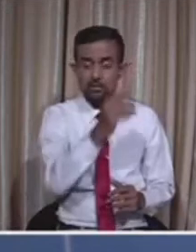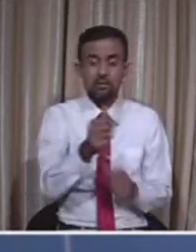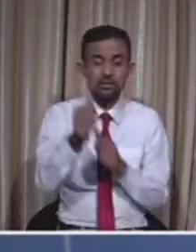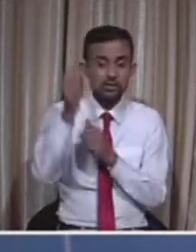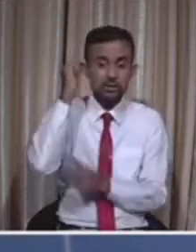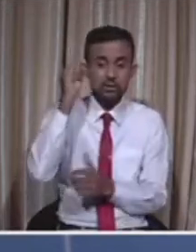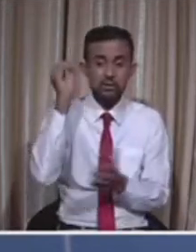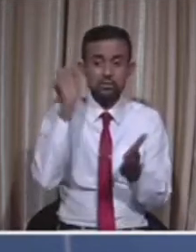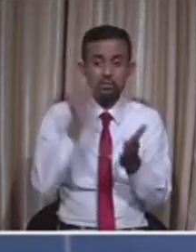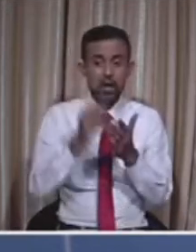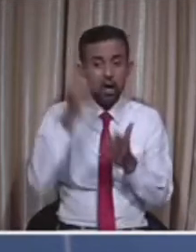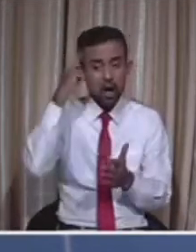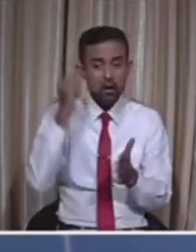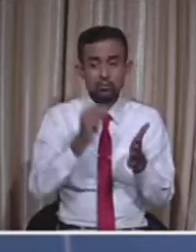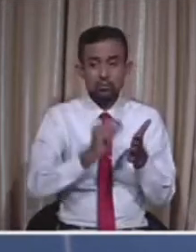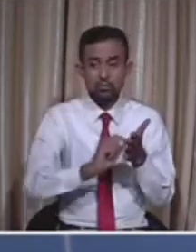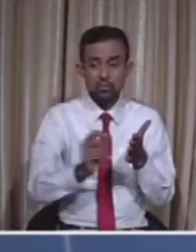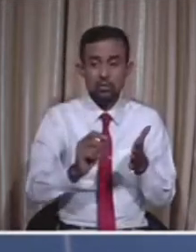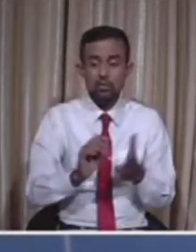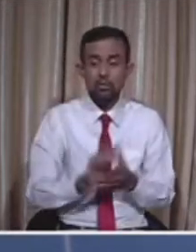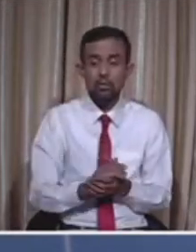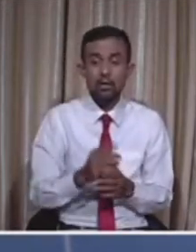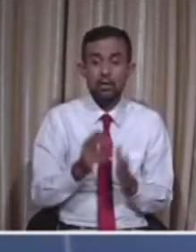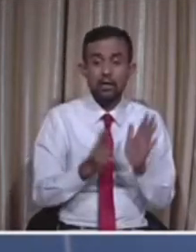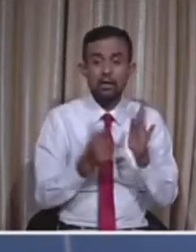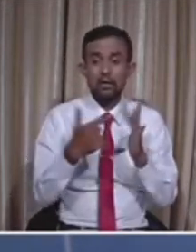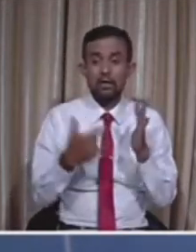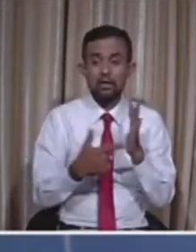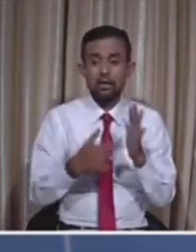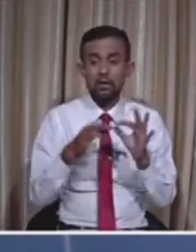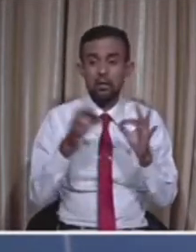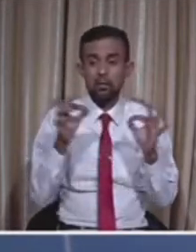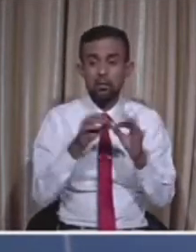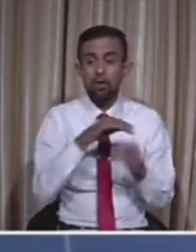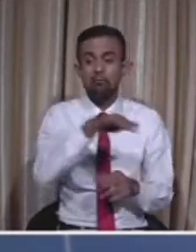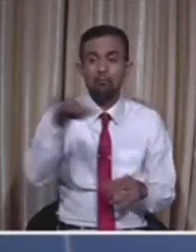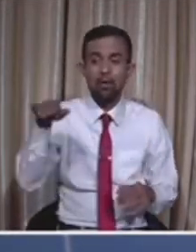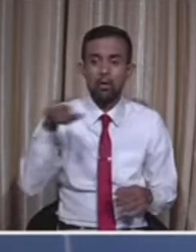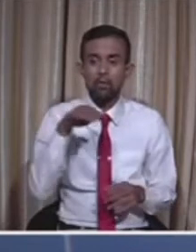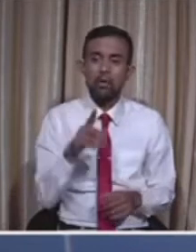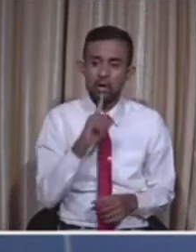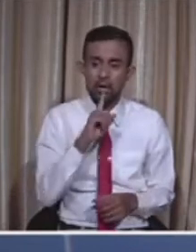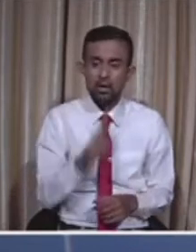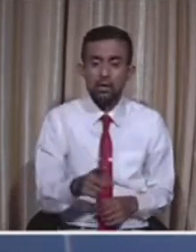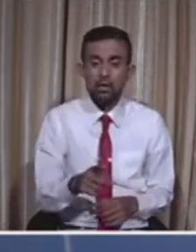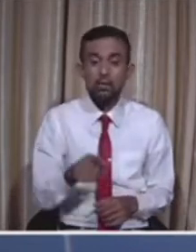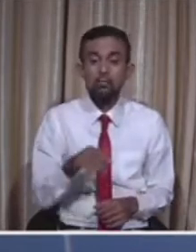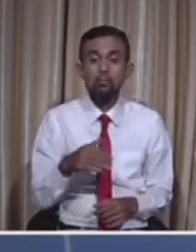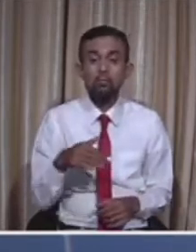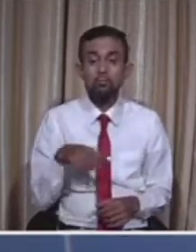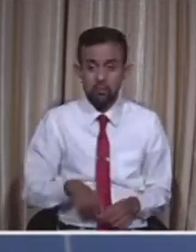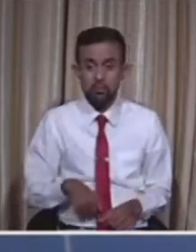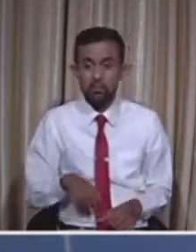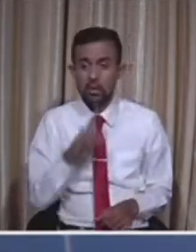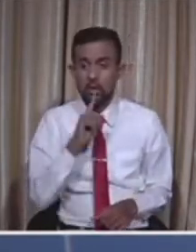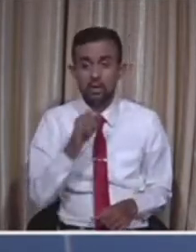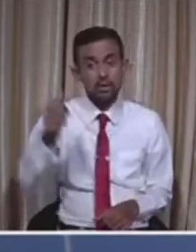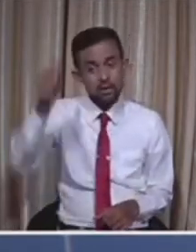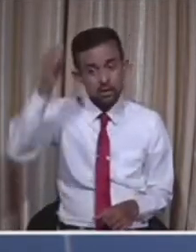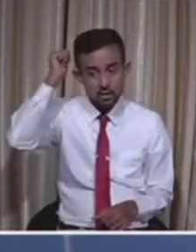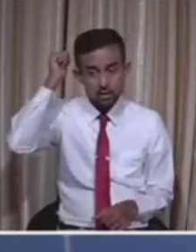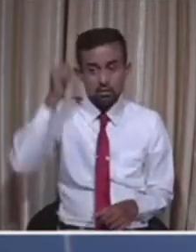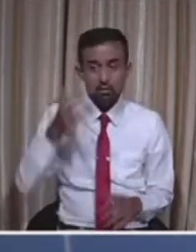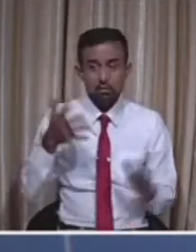වෙච්ච කළු පැල්ලම. එනිසා නිට්ටඹුව ප්‍රදේශයේ ජනතාවගෙන් මං ඉල්ලනවා මේ සභා ගර්භයේ ඉඳලා එදා මේ